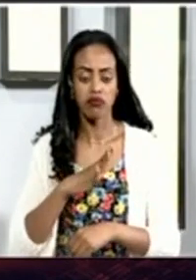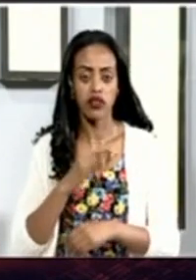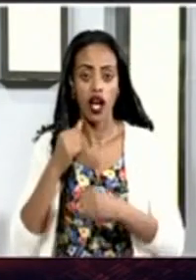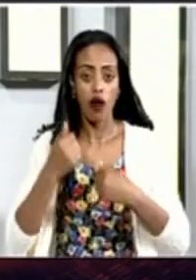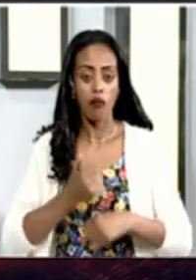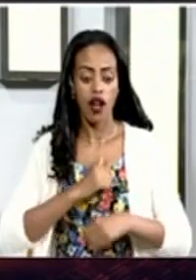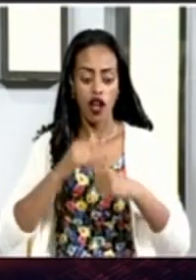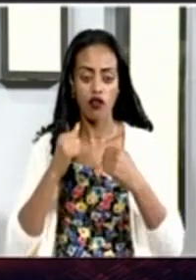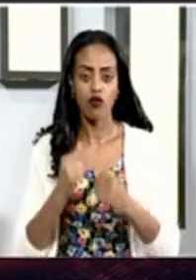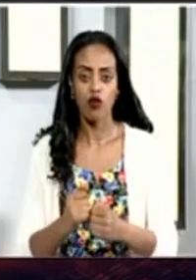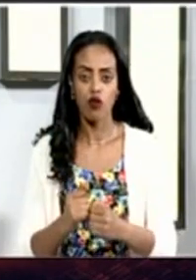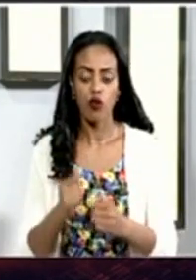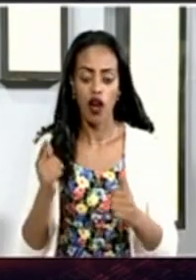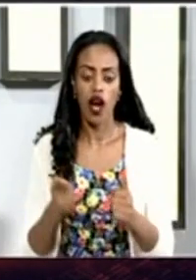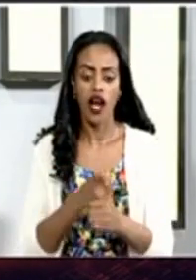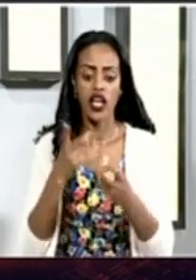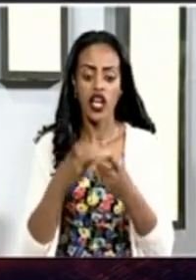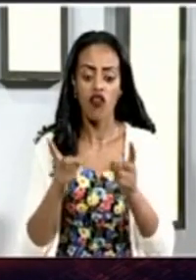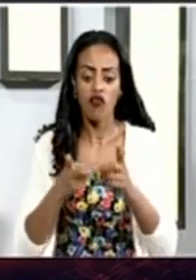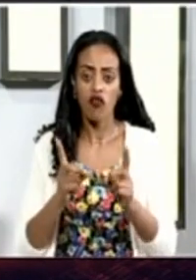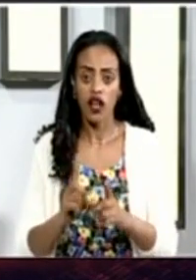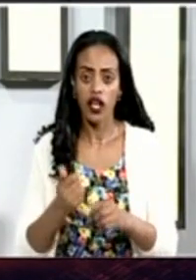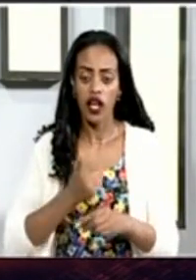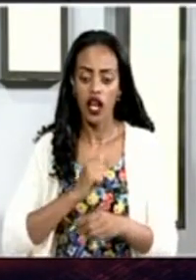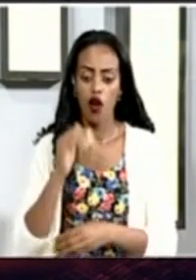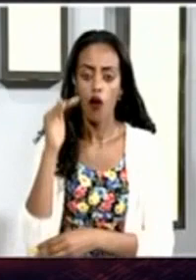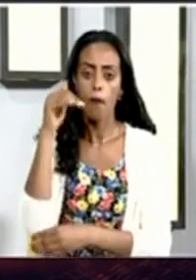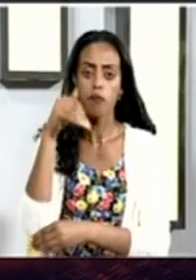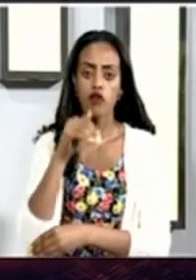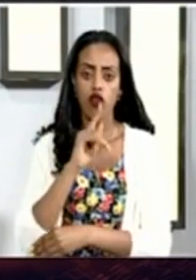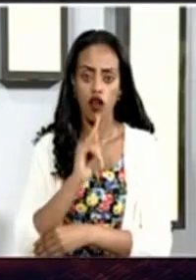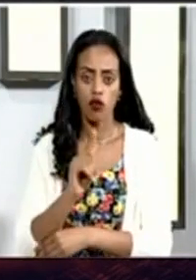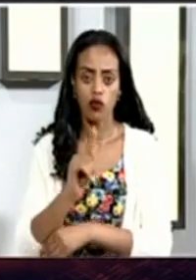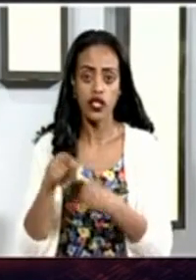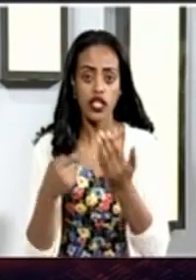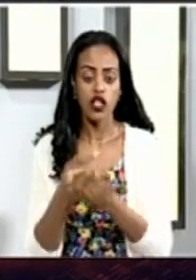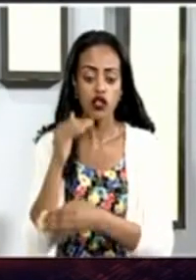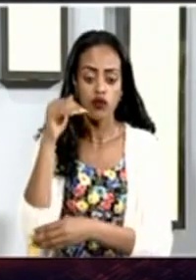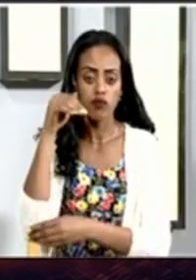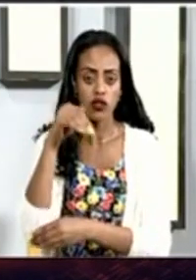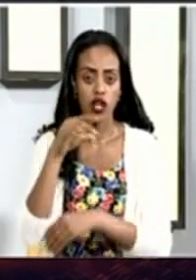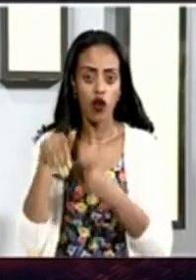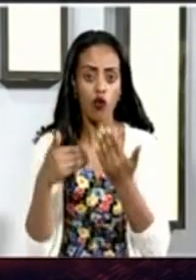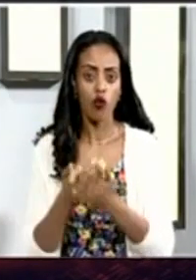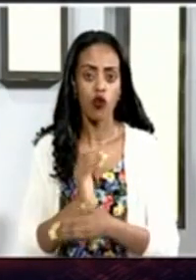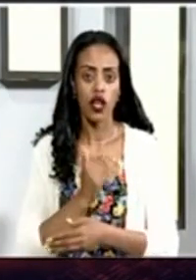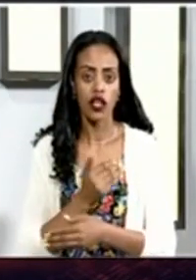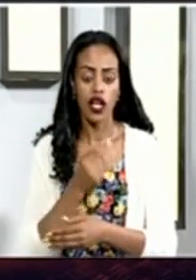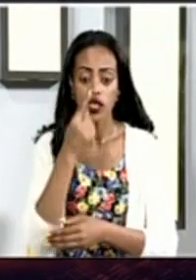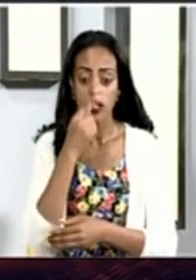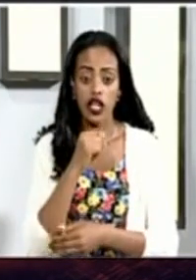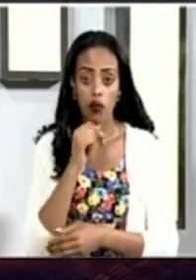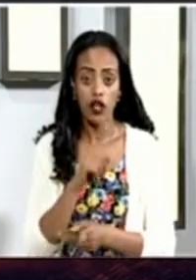نخللو حدا فرياس ناس مش لازم مش لا كلنا زي لما